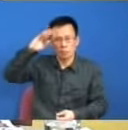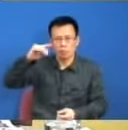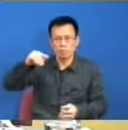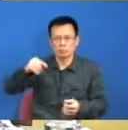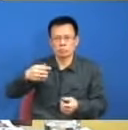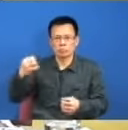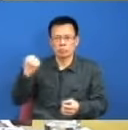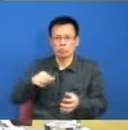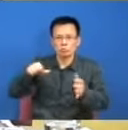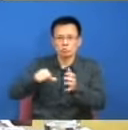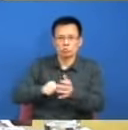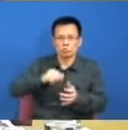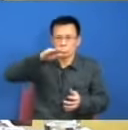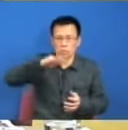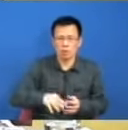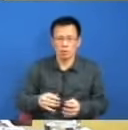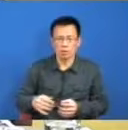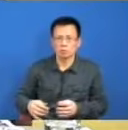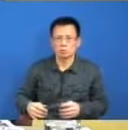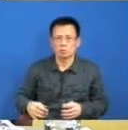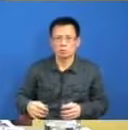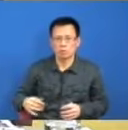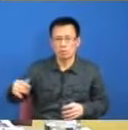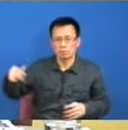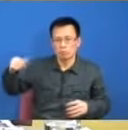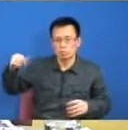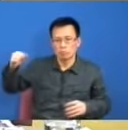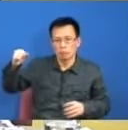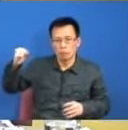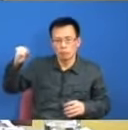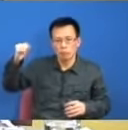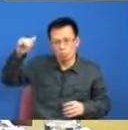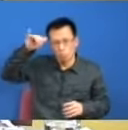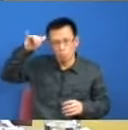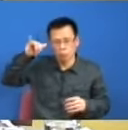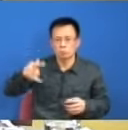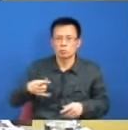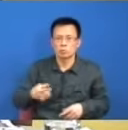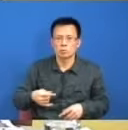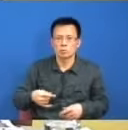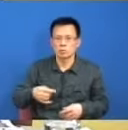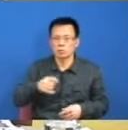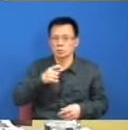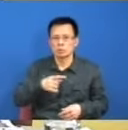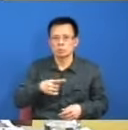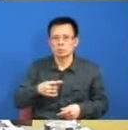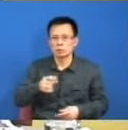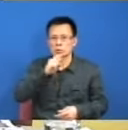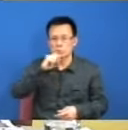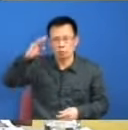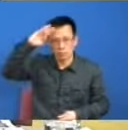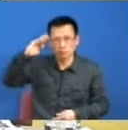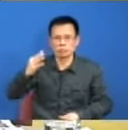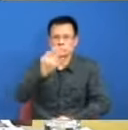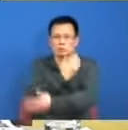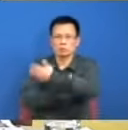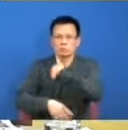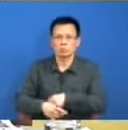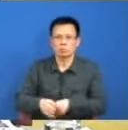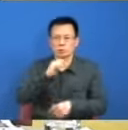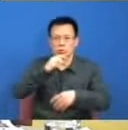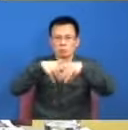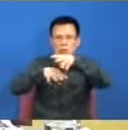力，他指出呢，在這件行動之中有警員受傷，還說呢，是有示威人士呢，是用手呢去攻擊這個警員的